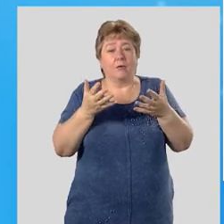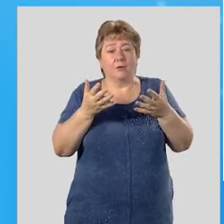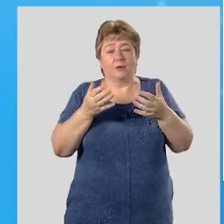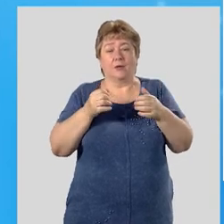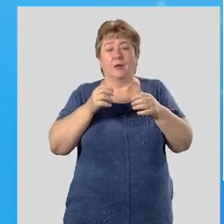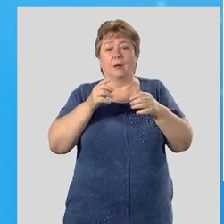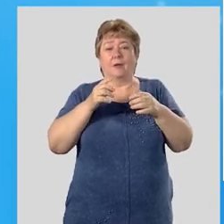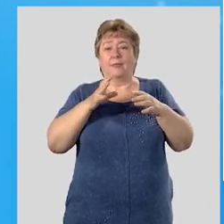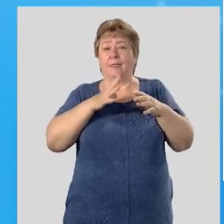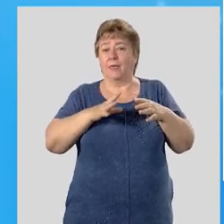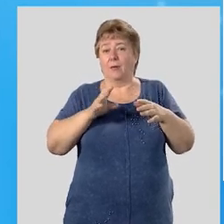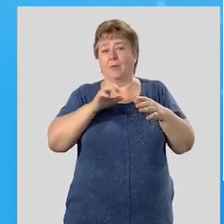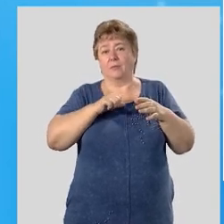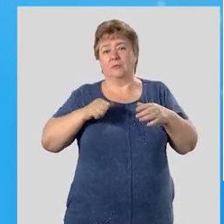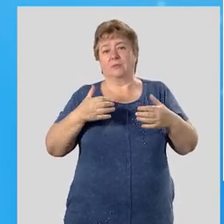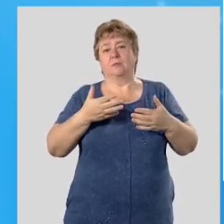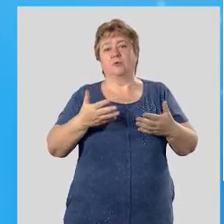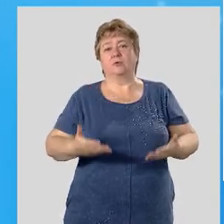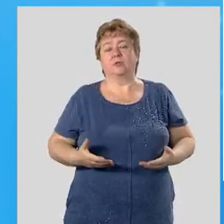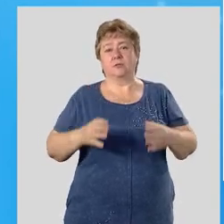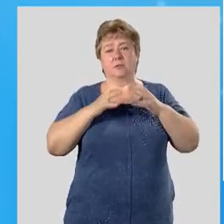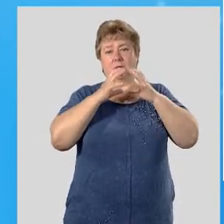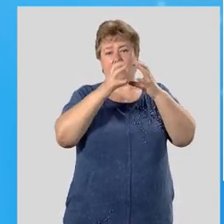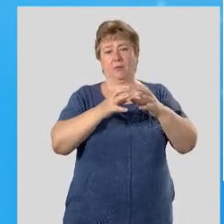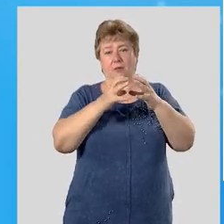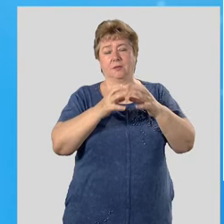не было бы и самой жизни на планете.